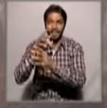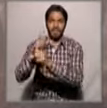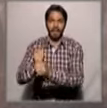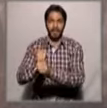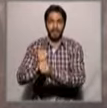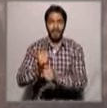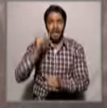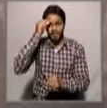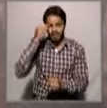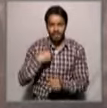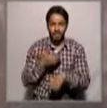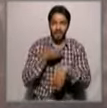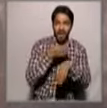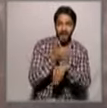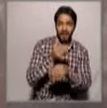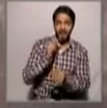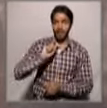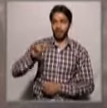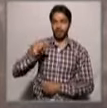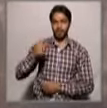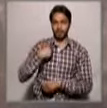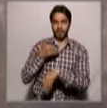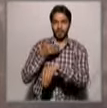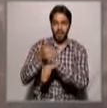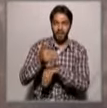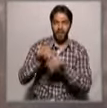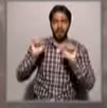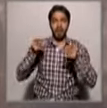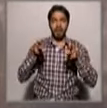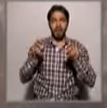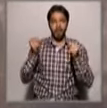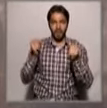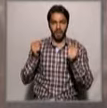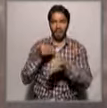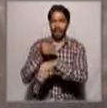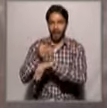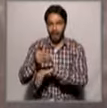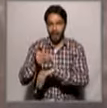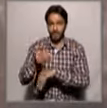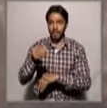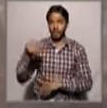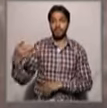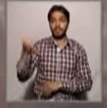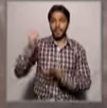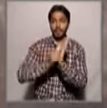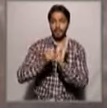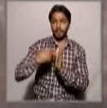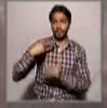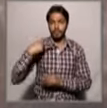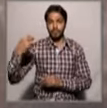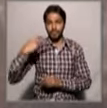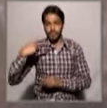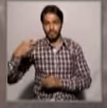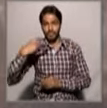في شهر أو شهرين أو لم يدفع الكهرباء أو الماء أو التليفون، تكون هذه 100,000 بمثابة